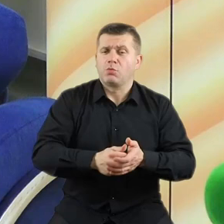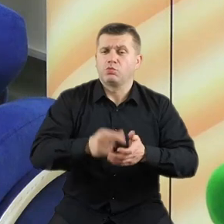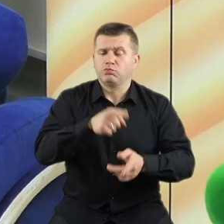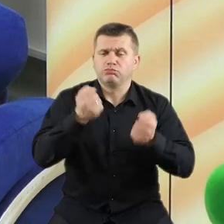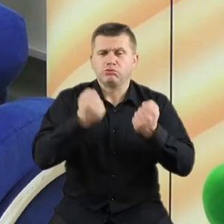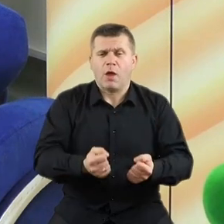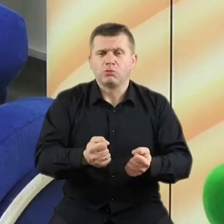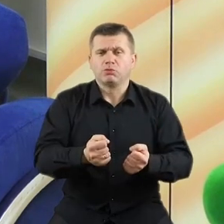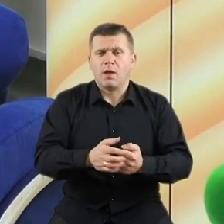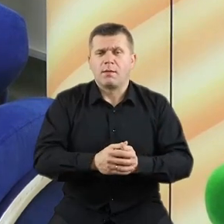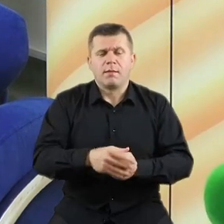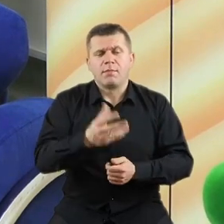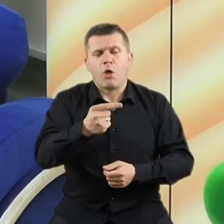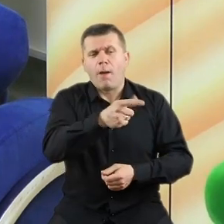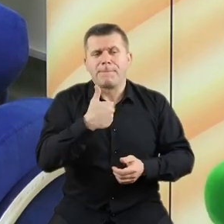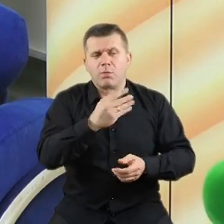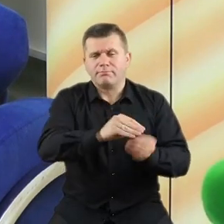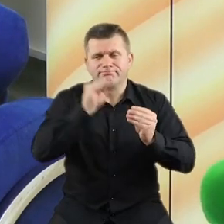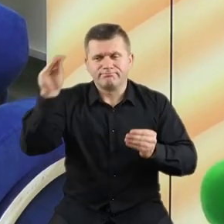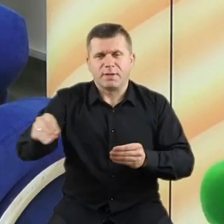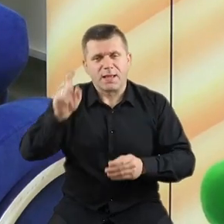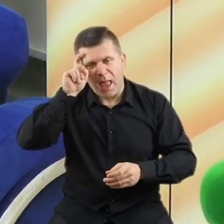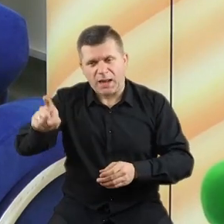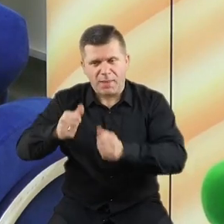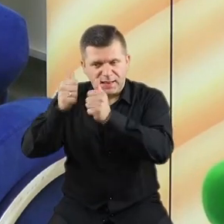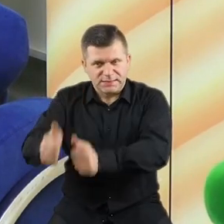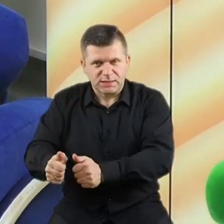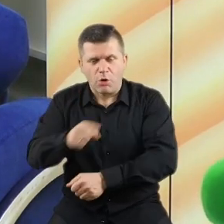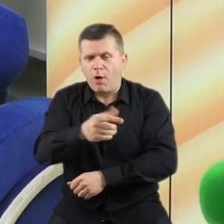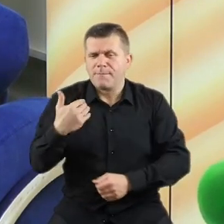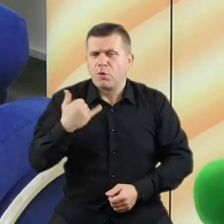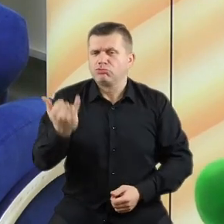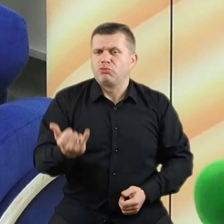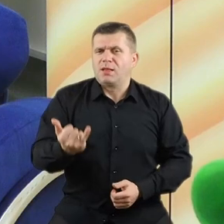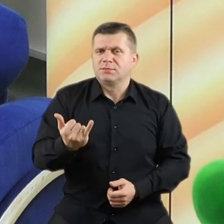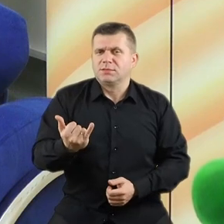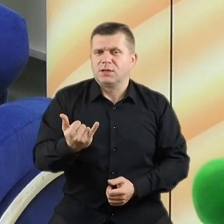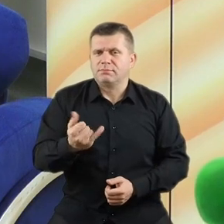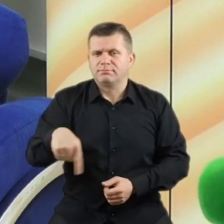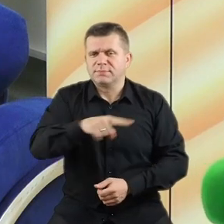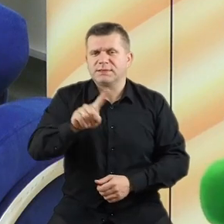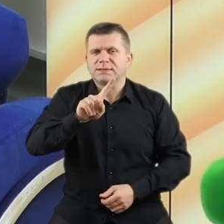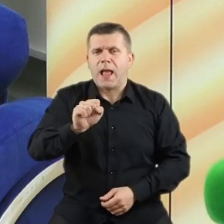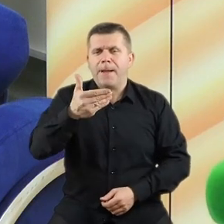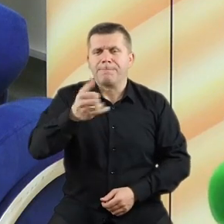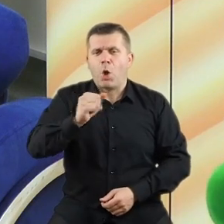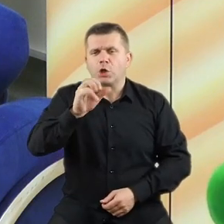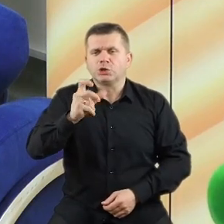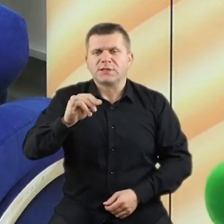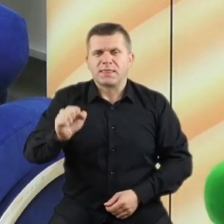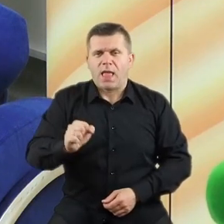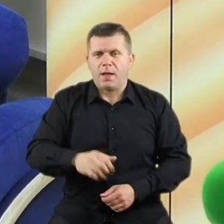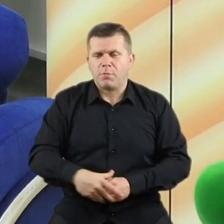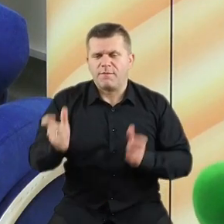byłby właściwie nie na tym, że ona została poddana germanizacji. Ona była dzieckiem zamojszczyzny podczas